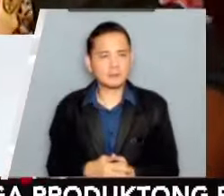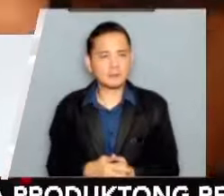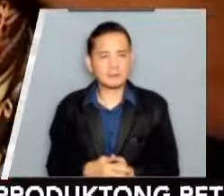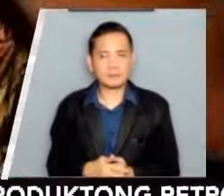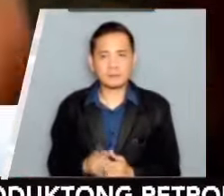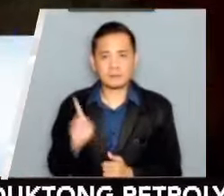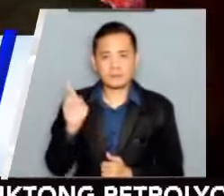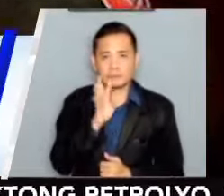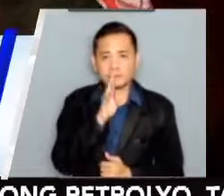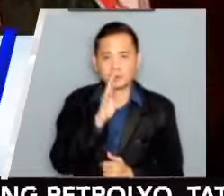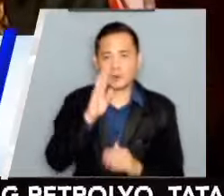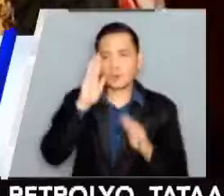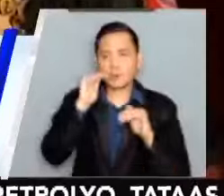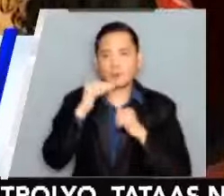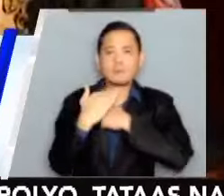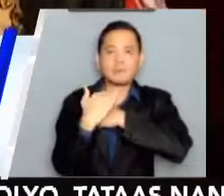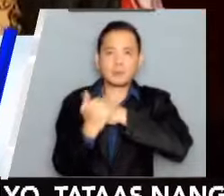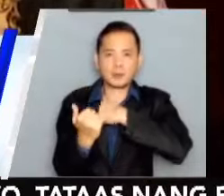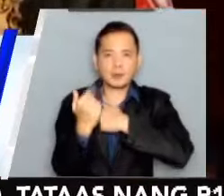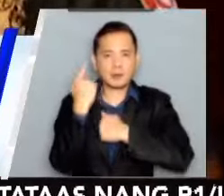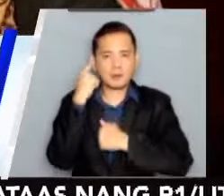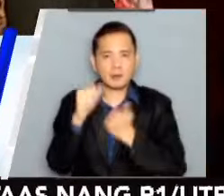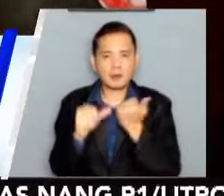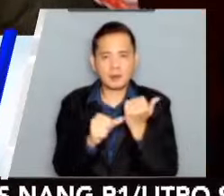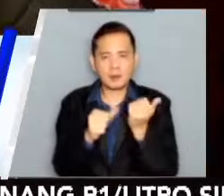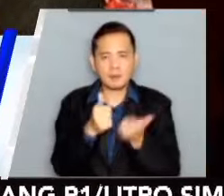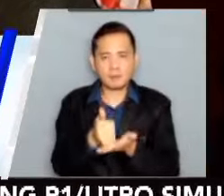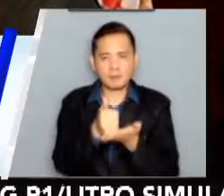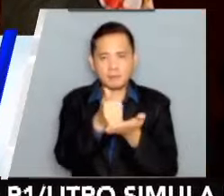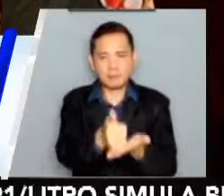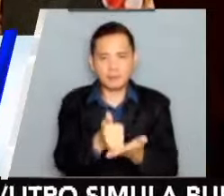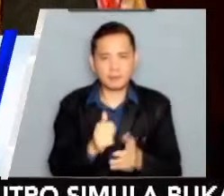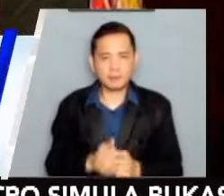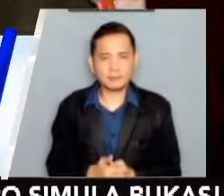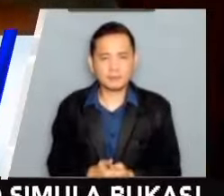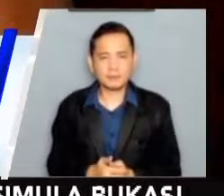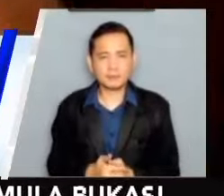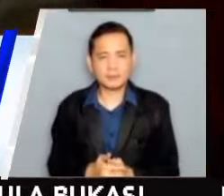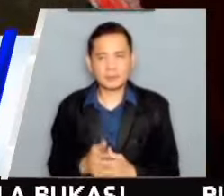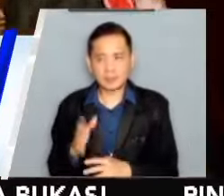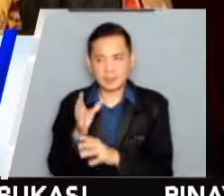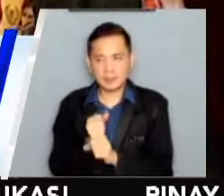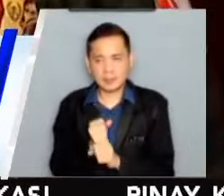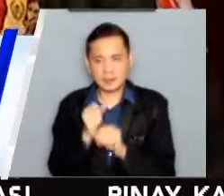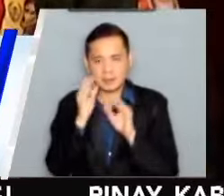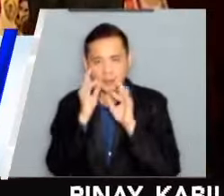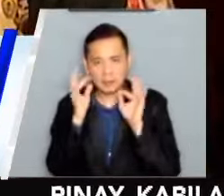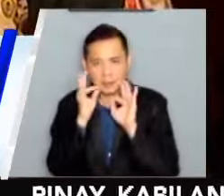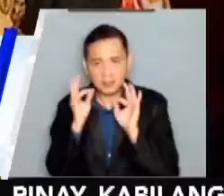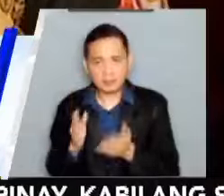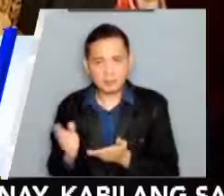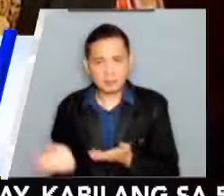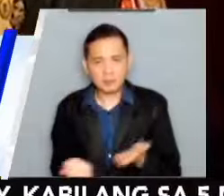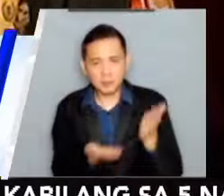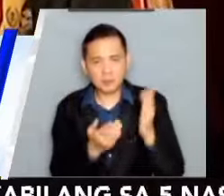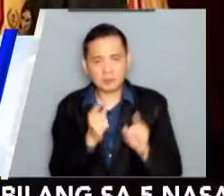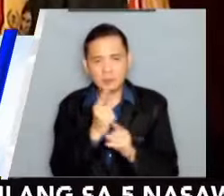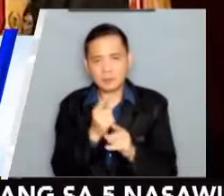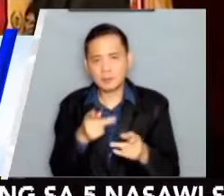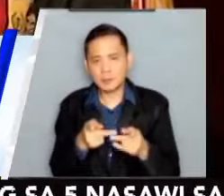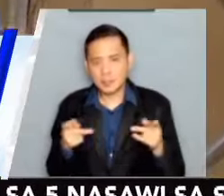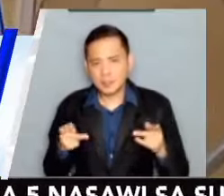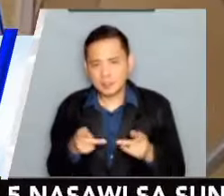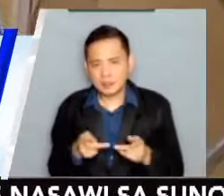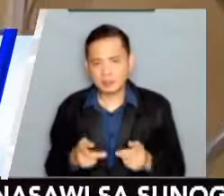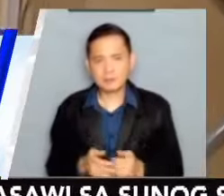ganun, kami naman ang mag-assist sa kanya para nasa ganun. Kunin namin ang pusa, madala sa tamang lagayan yung